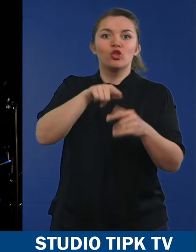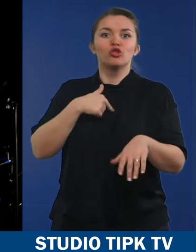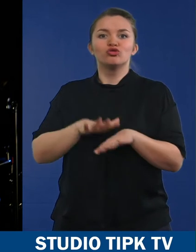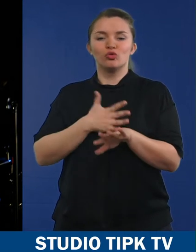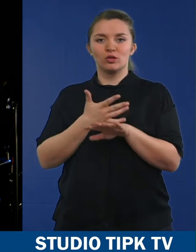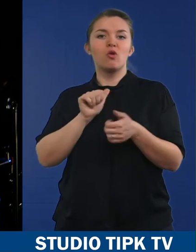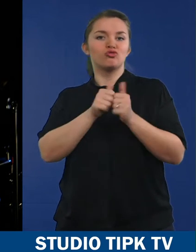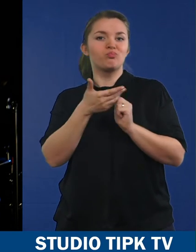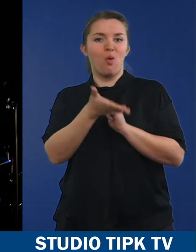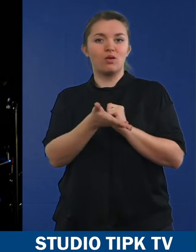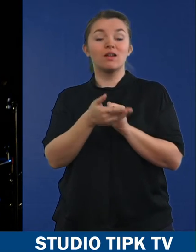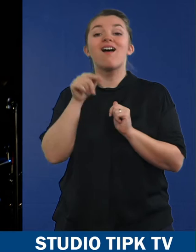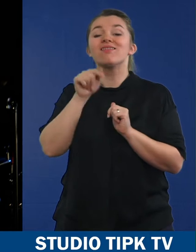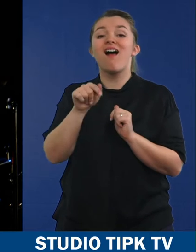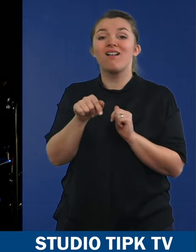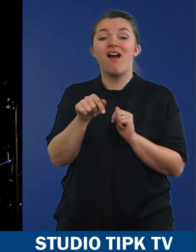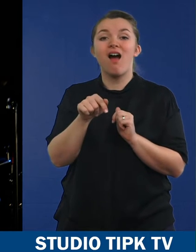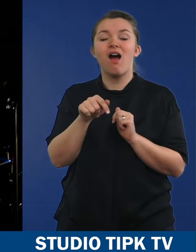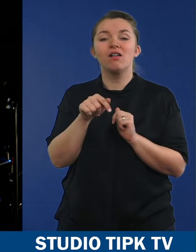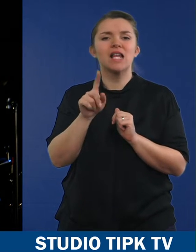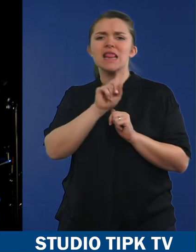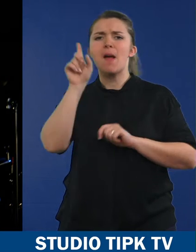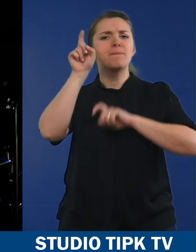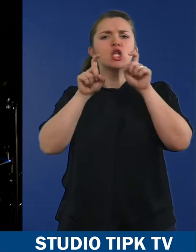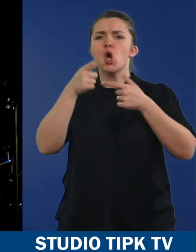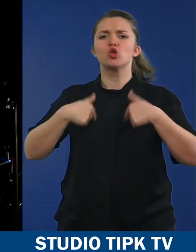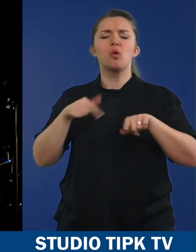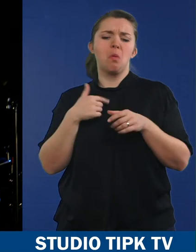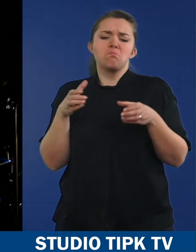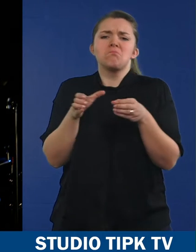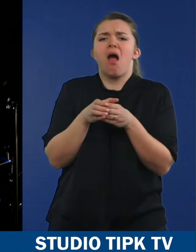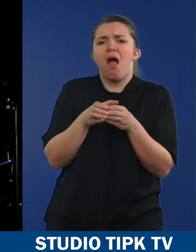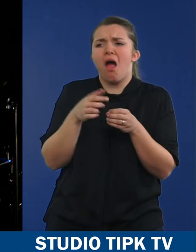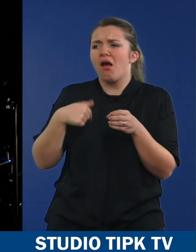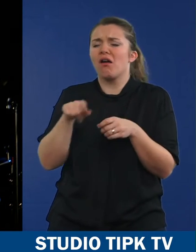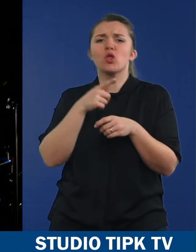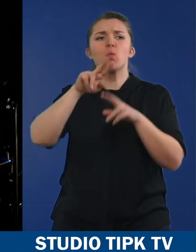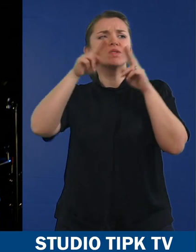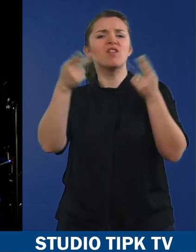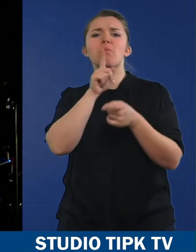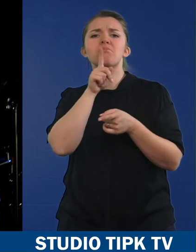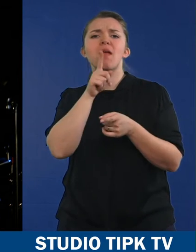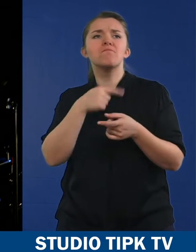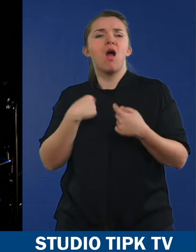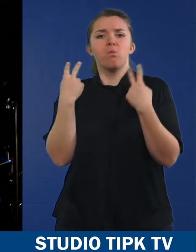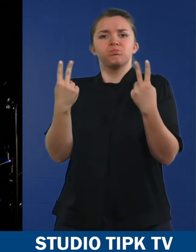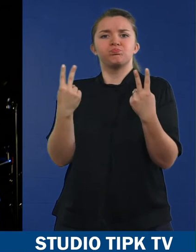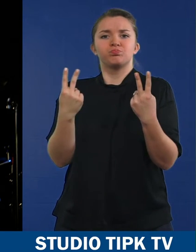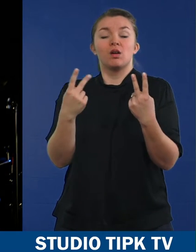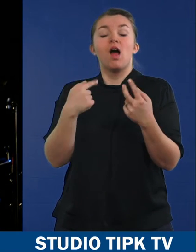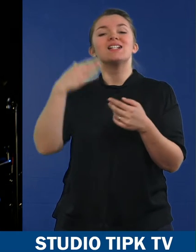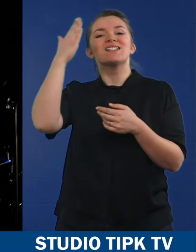športa. Takrat se ne pritožujemo, da smo majhni in da v svetu premalo štejemo.